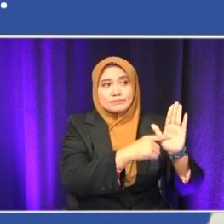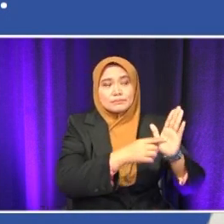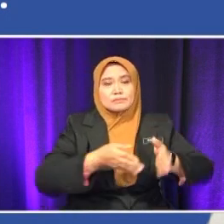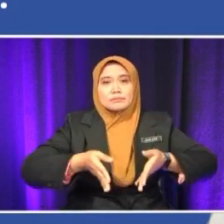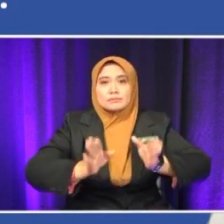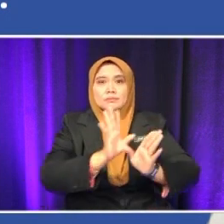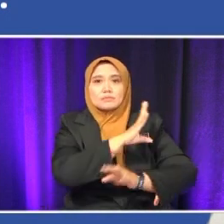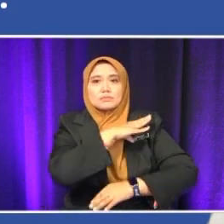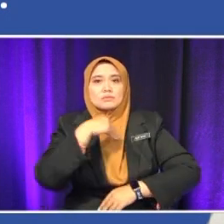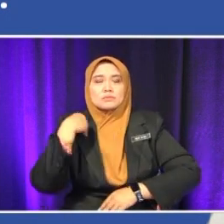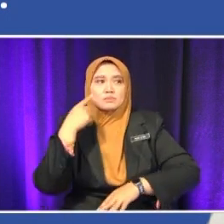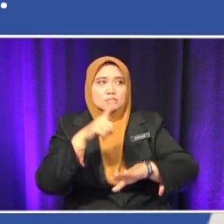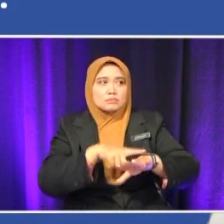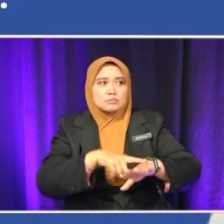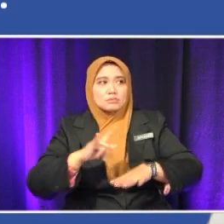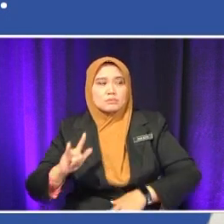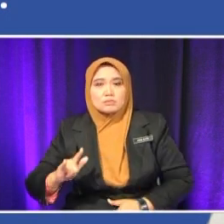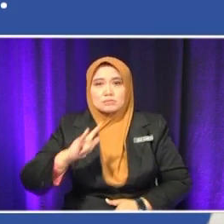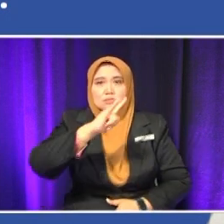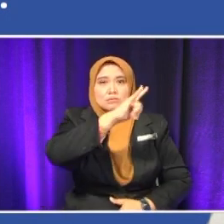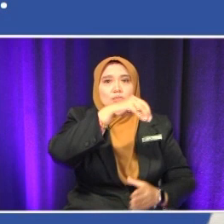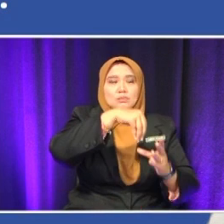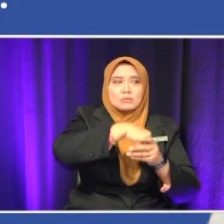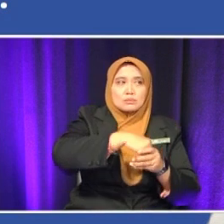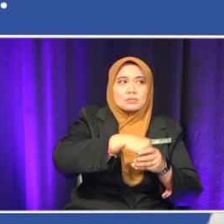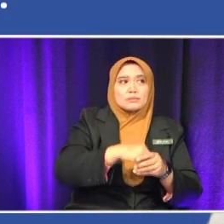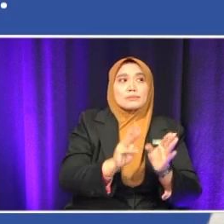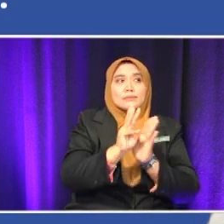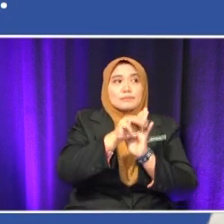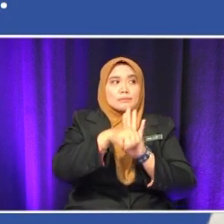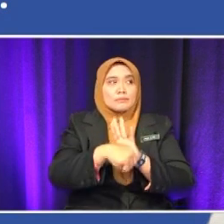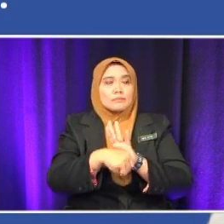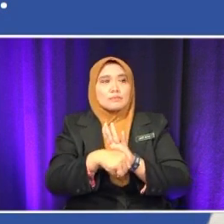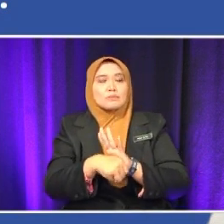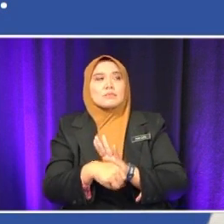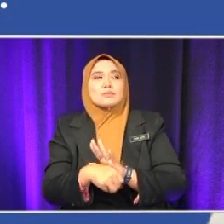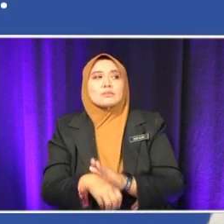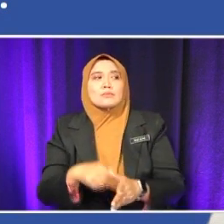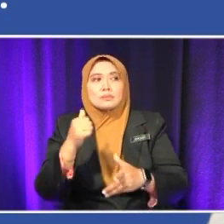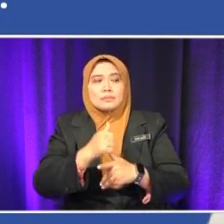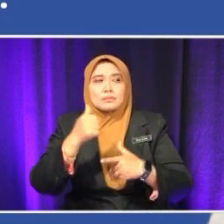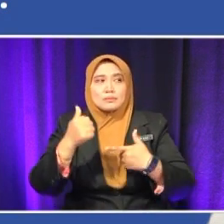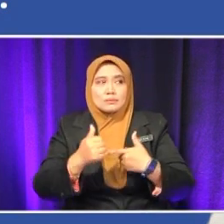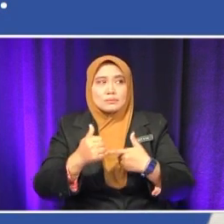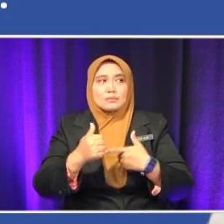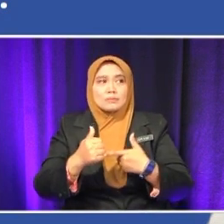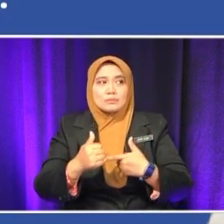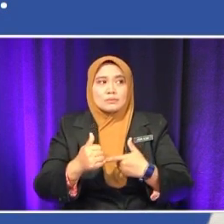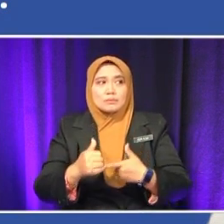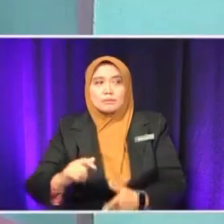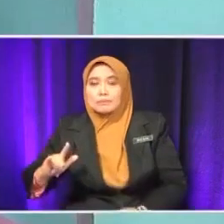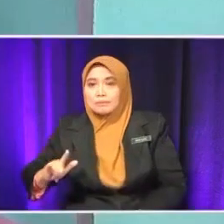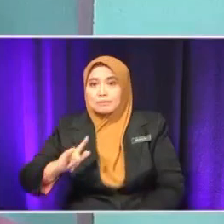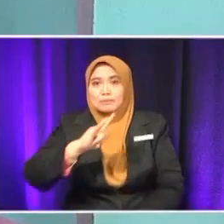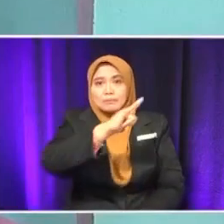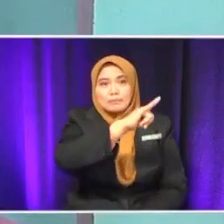masa penerbangan dalam minit di antara lapangan terbang J, K, L dan M. Okey, ini menunjukkan